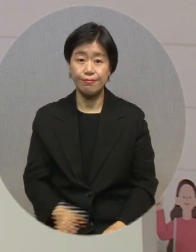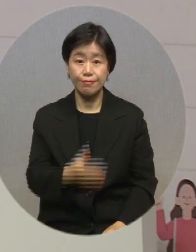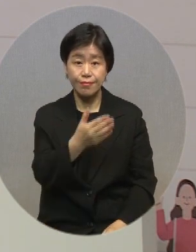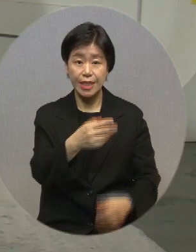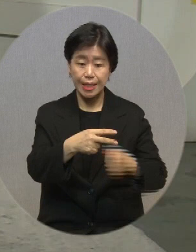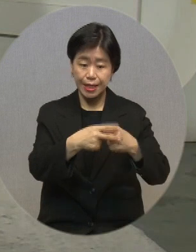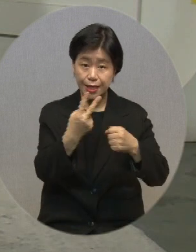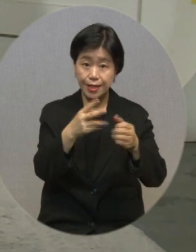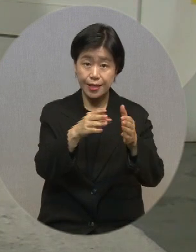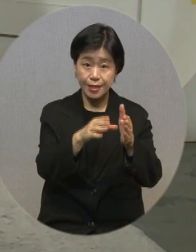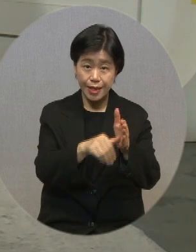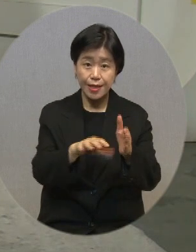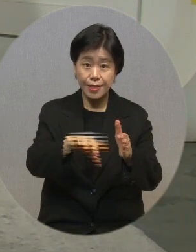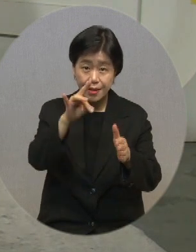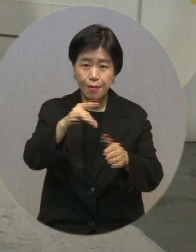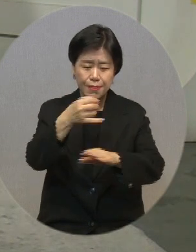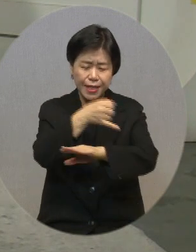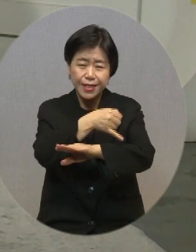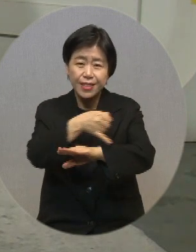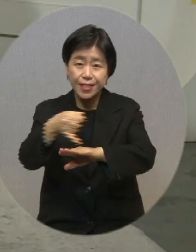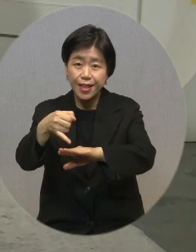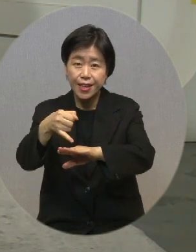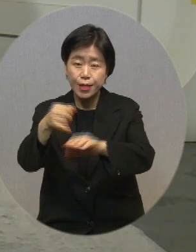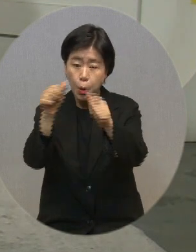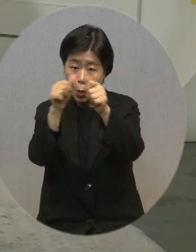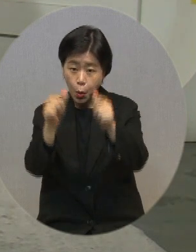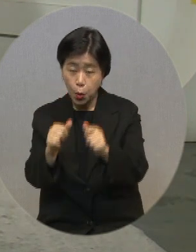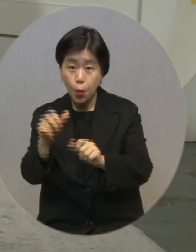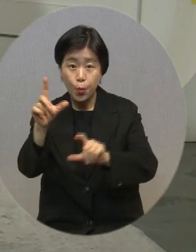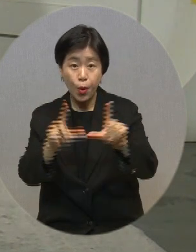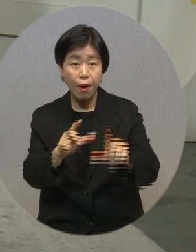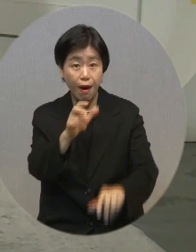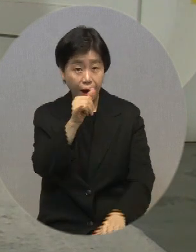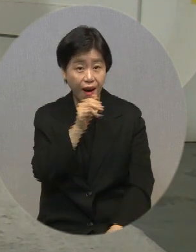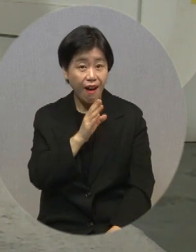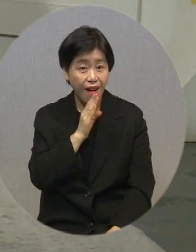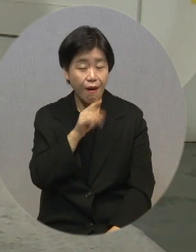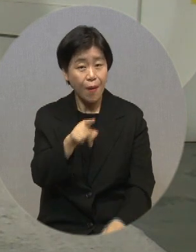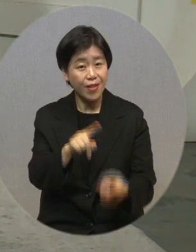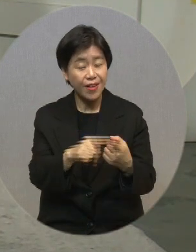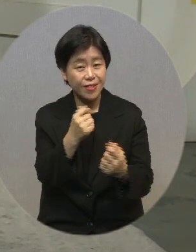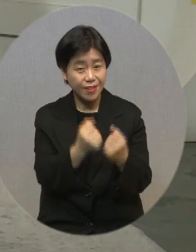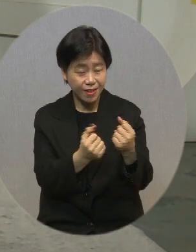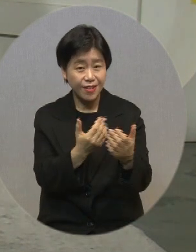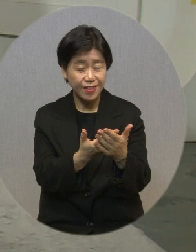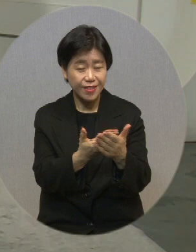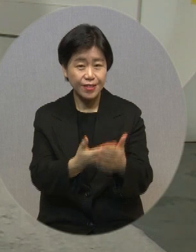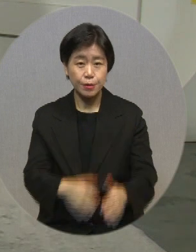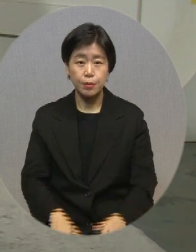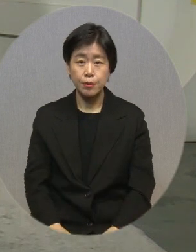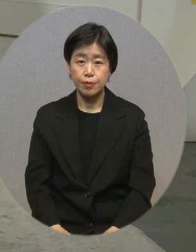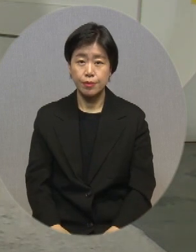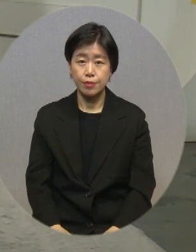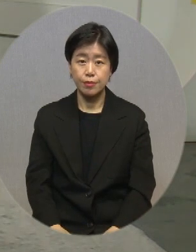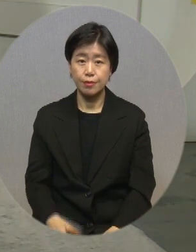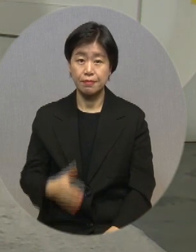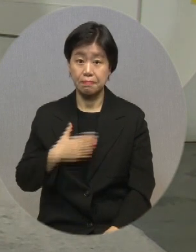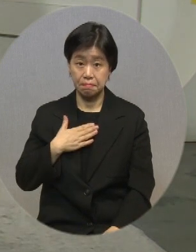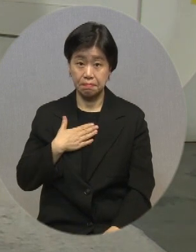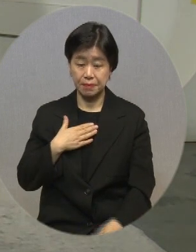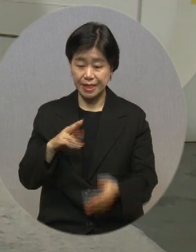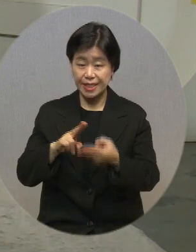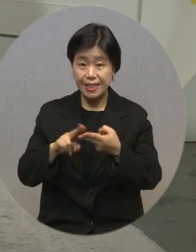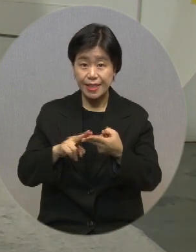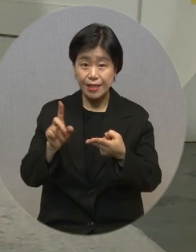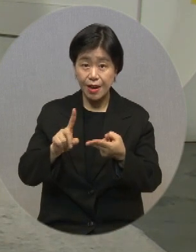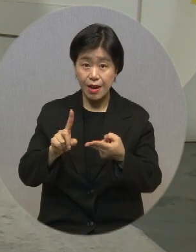때 디자인한 캐릭터가 있다고 하는데 네. 아, 대단합니다. 어떤 캐릭터인가요? 제 캐릭터는